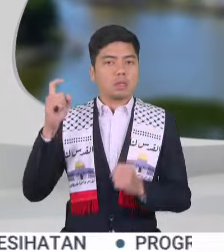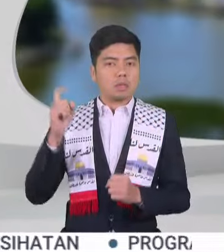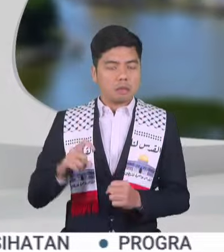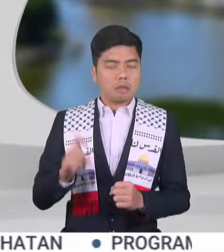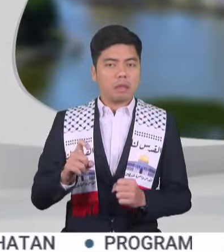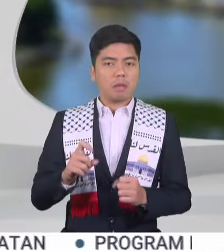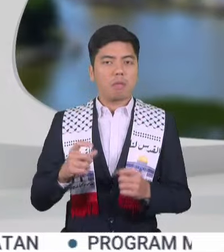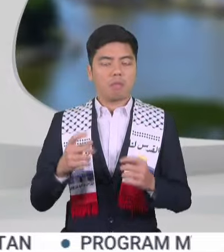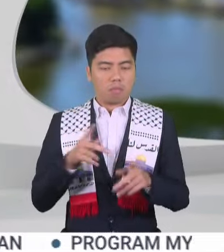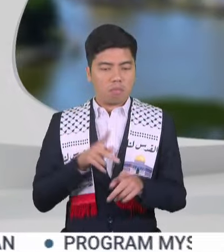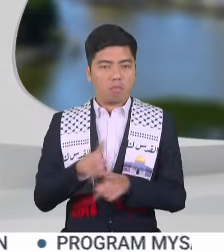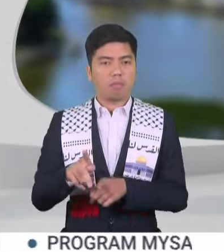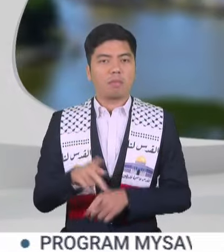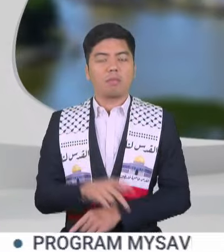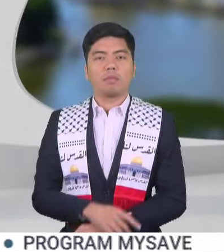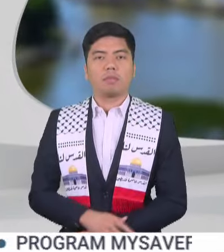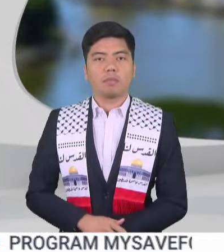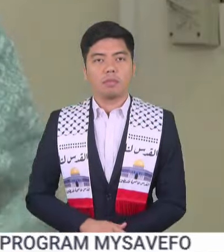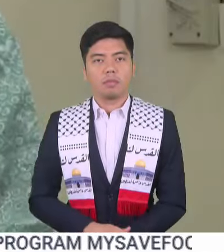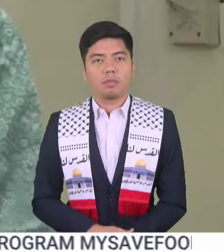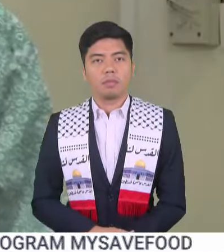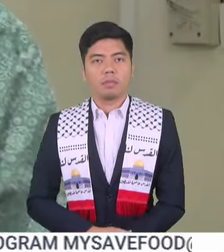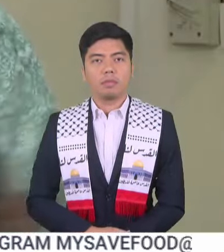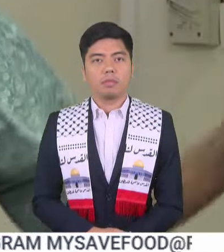dan profesional.